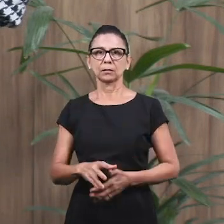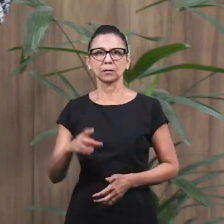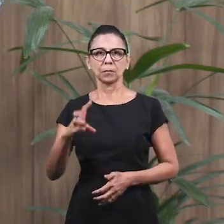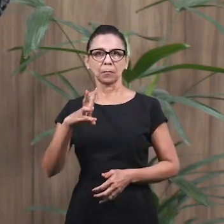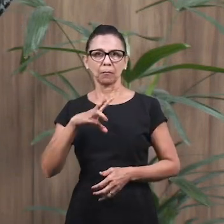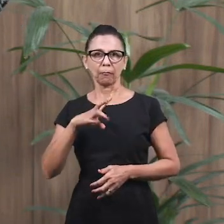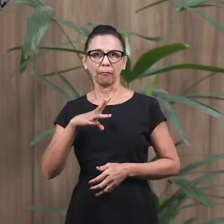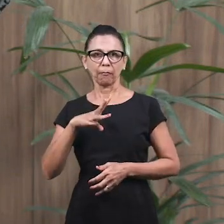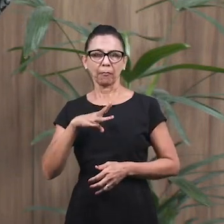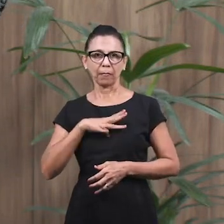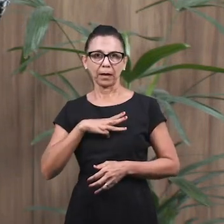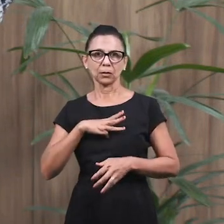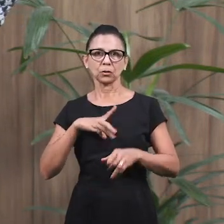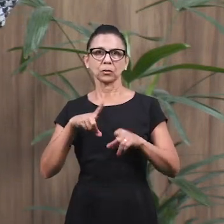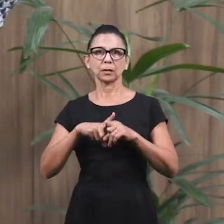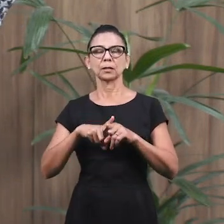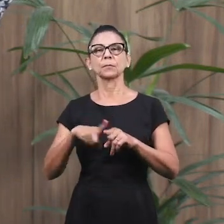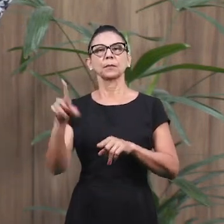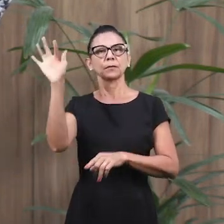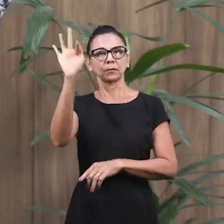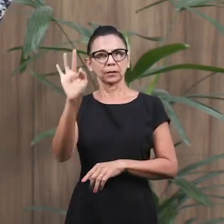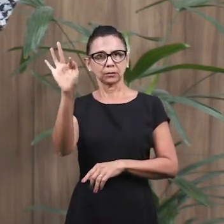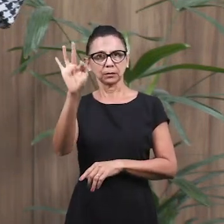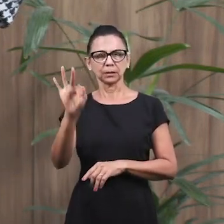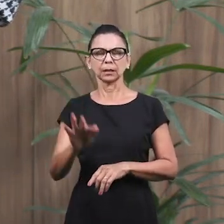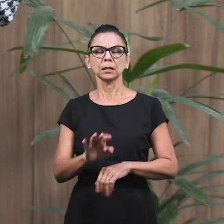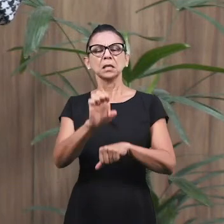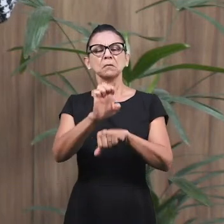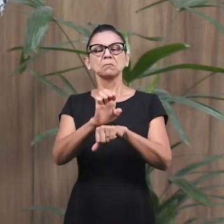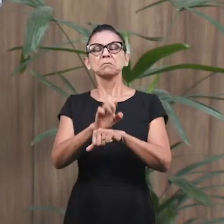когда мы говорим о школах, институтах, мы